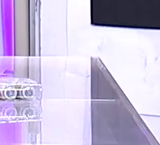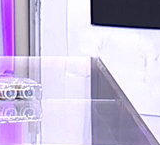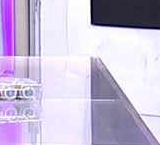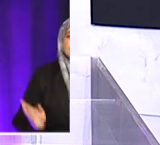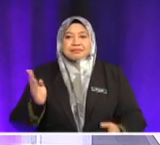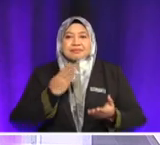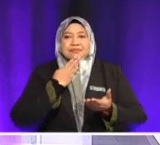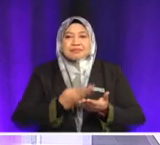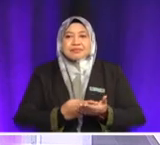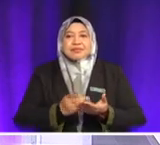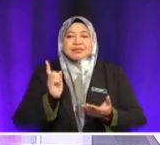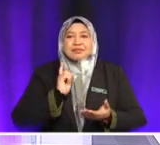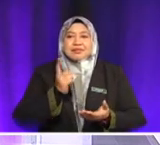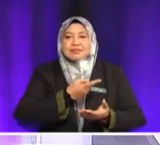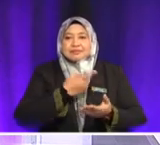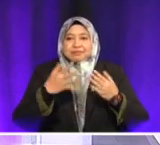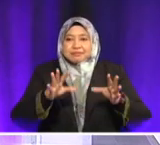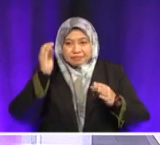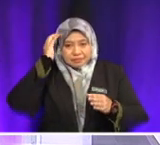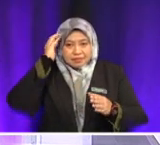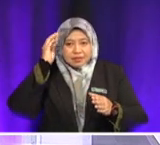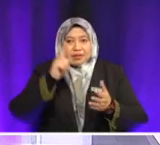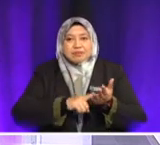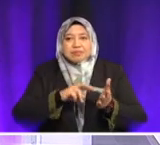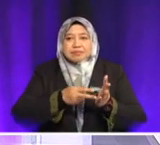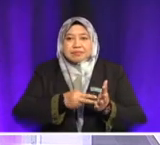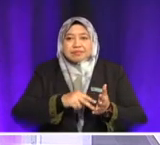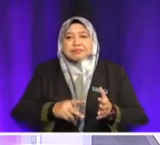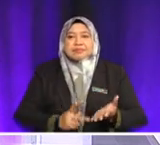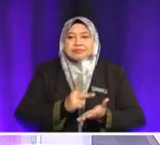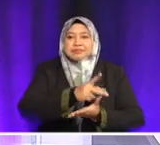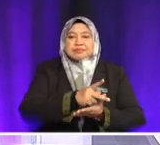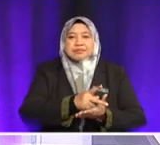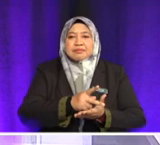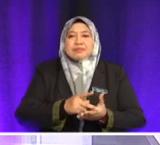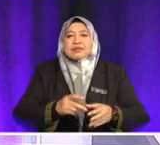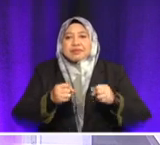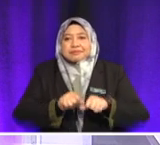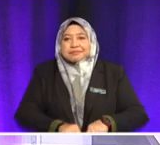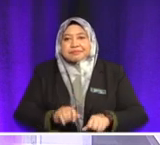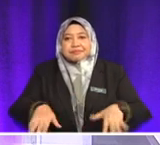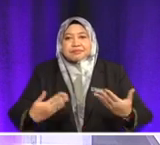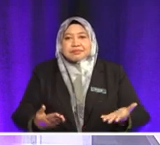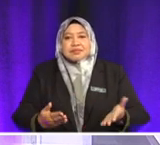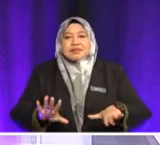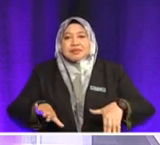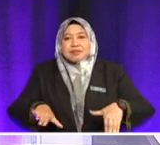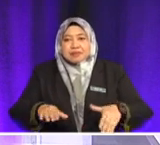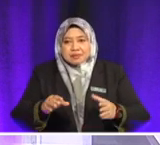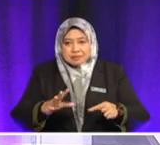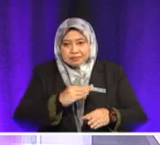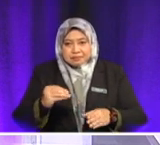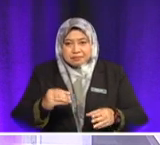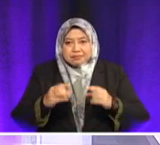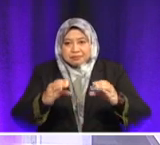Baiklah kita udah tahu apa yang dimaksud dengan lokes konsepnya Bagaimana syaratnya Bagaimana dan juga cara untuk melukis